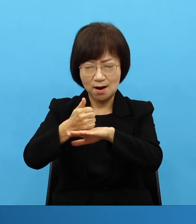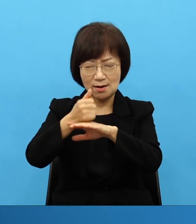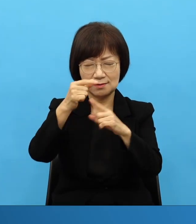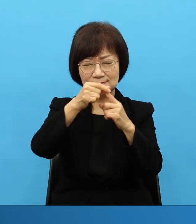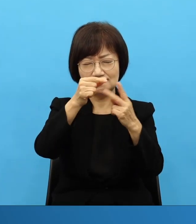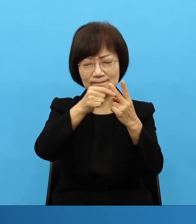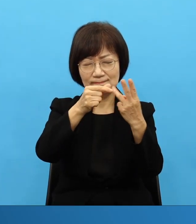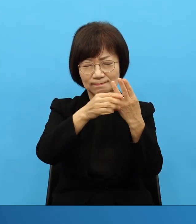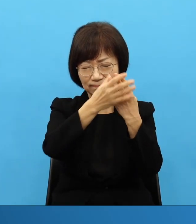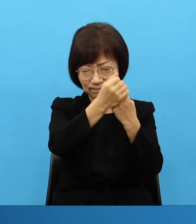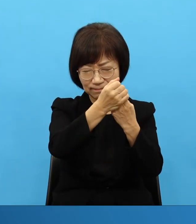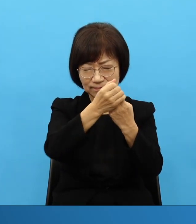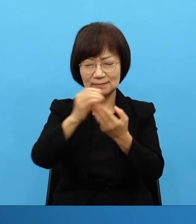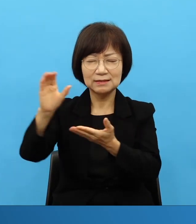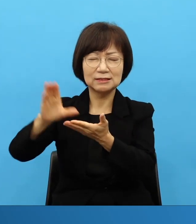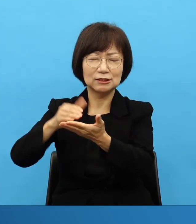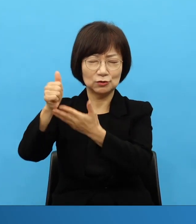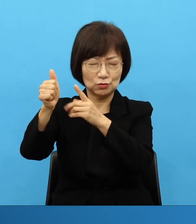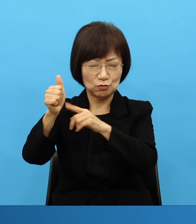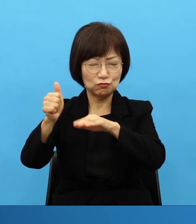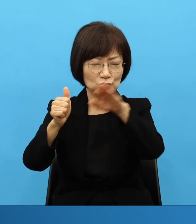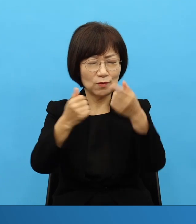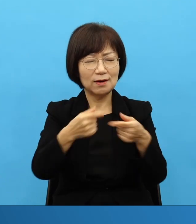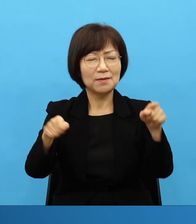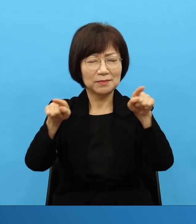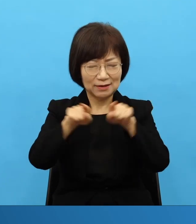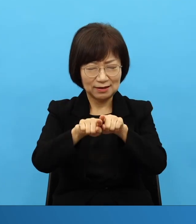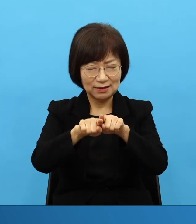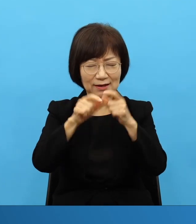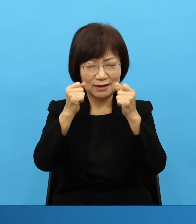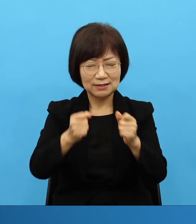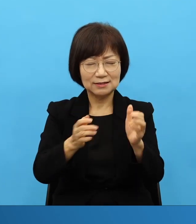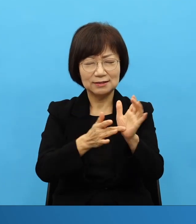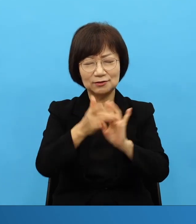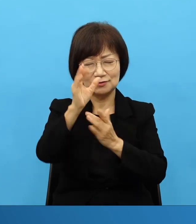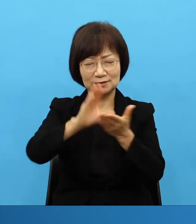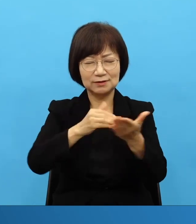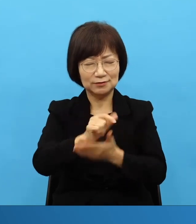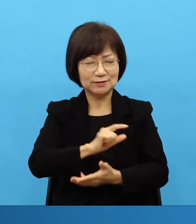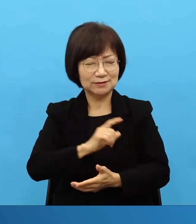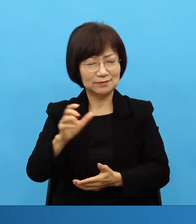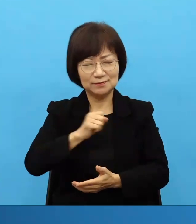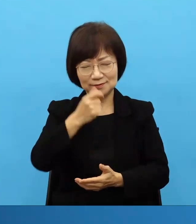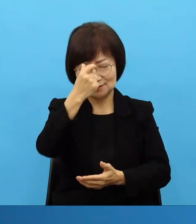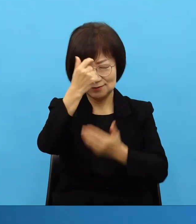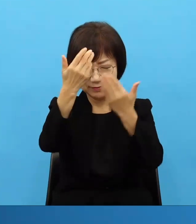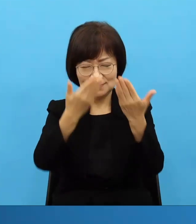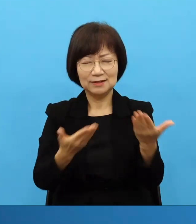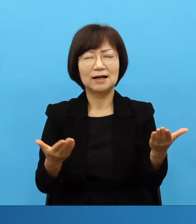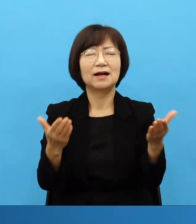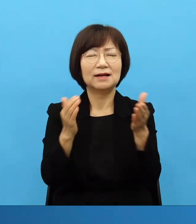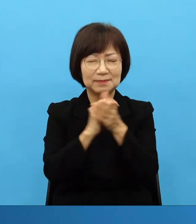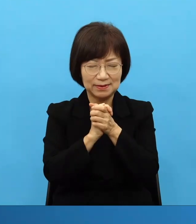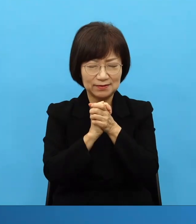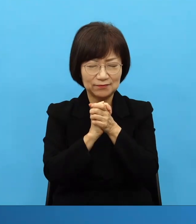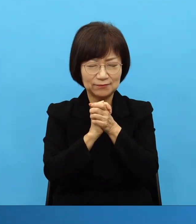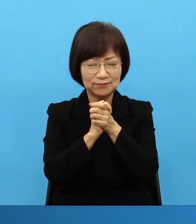이름으로 기도드립니다. We pray for all of this in the Amen. name of our Lord Jesus Christ, who is a true prophet, true priest, and true king. Amen.